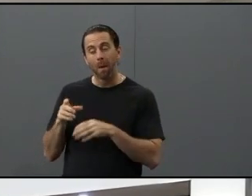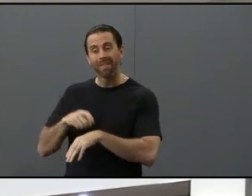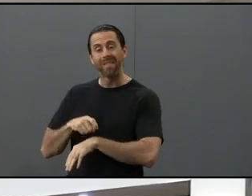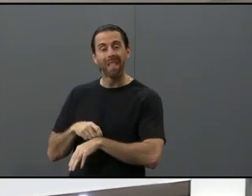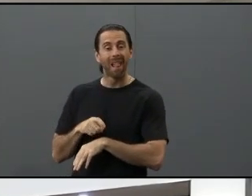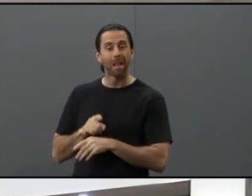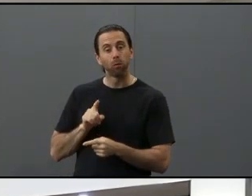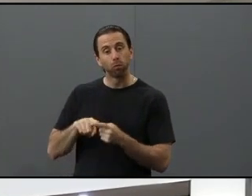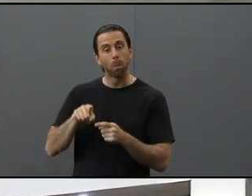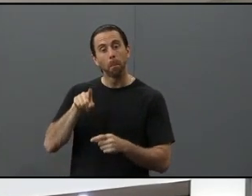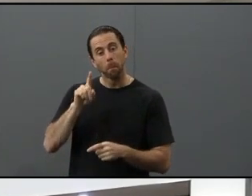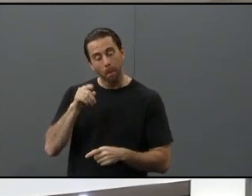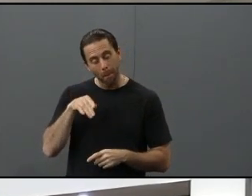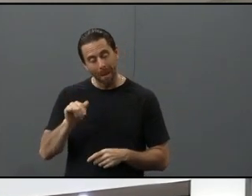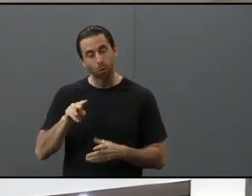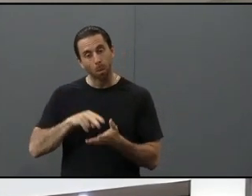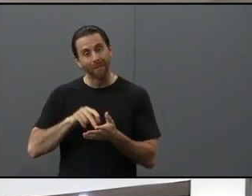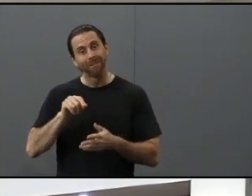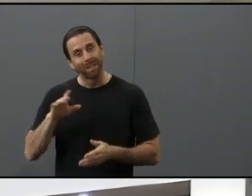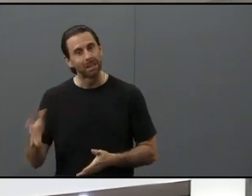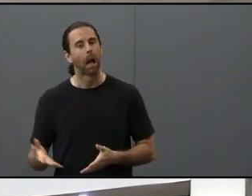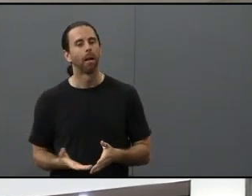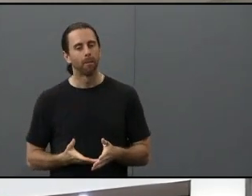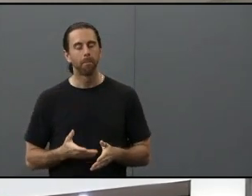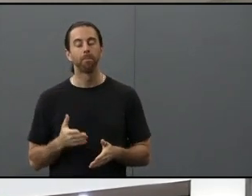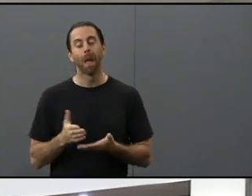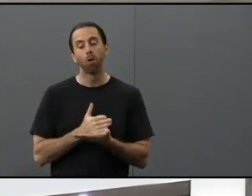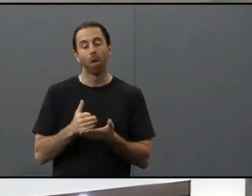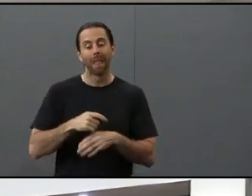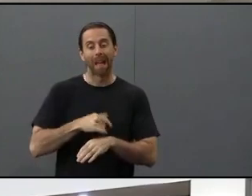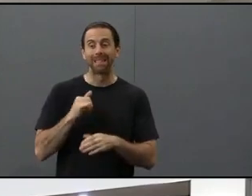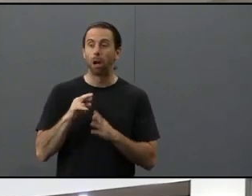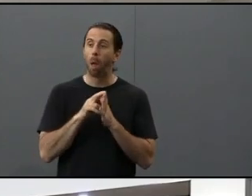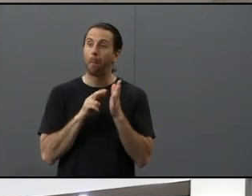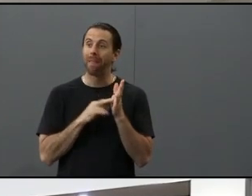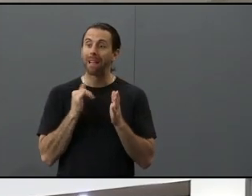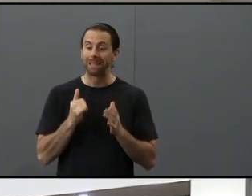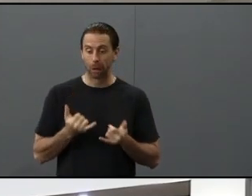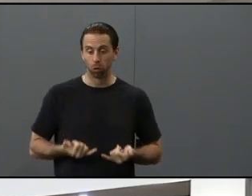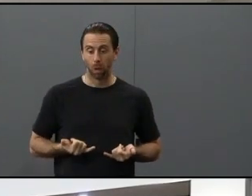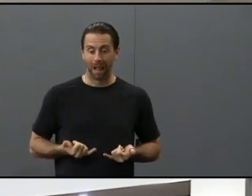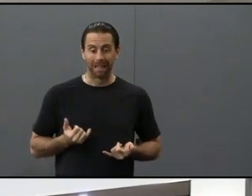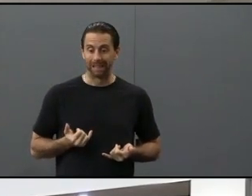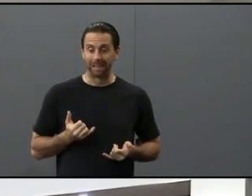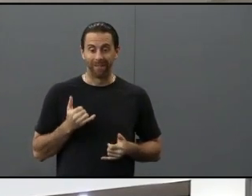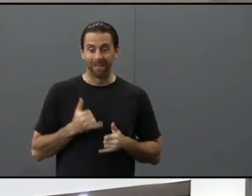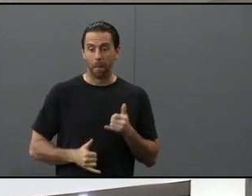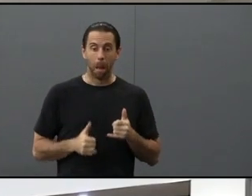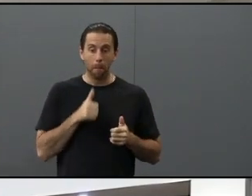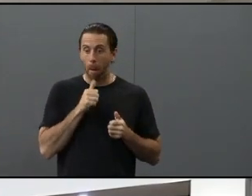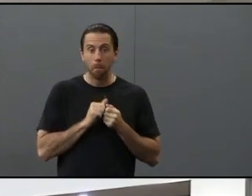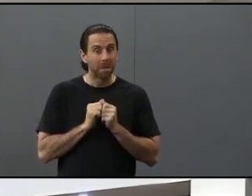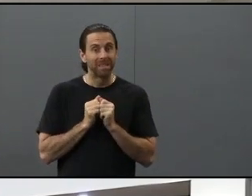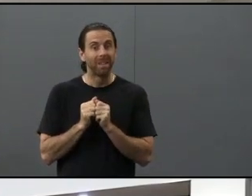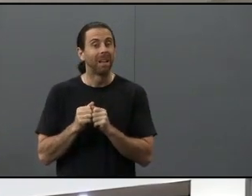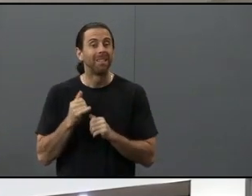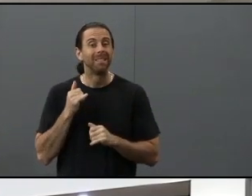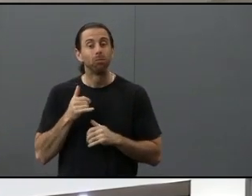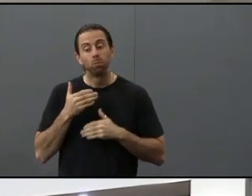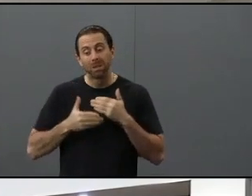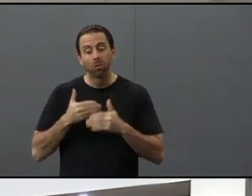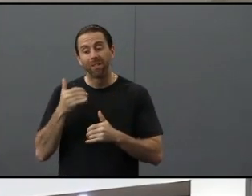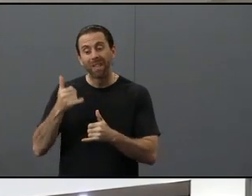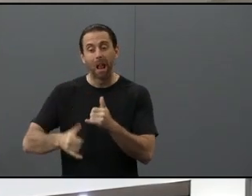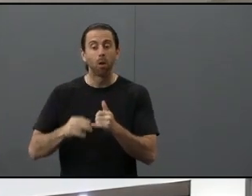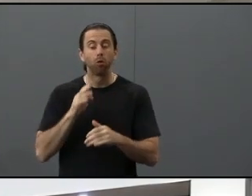jusqu'au 1er mai 2025 entretemps si la réglementation actuelle n'est finalement pas modifiée au processus final